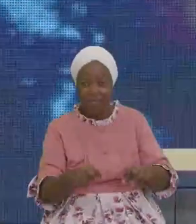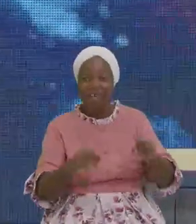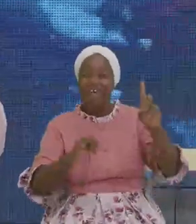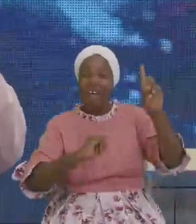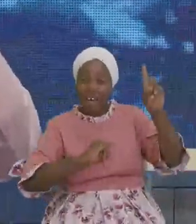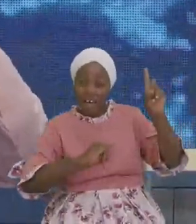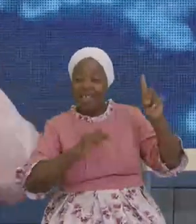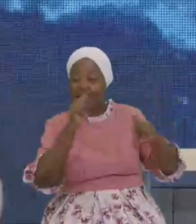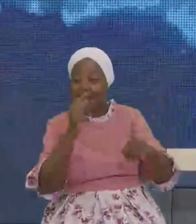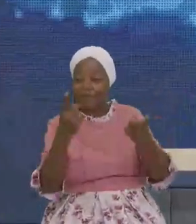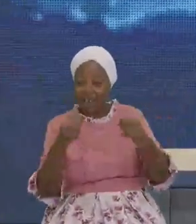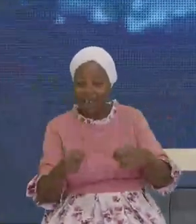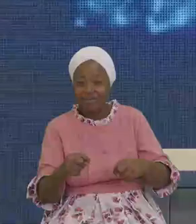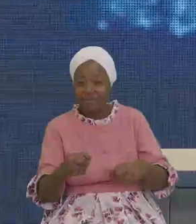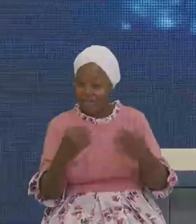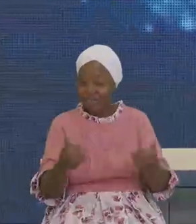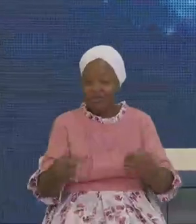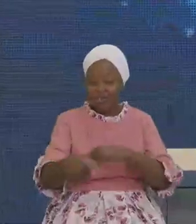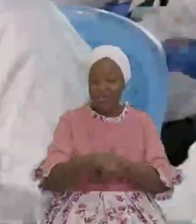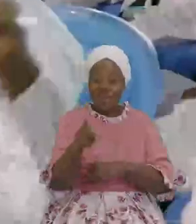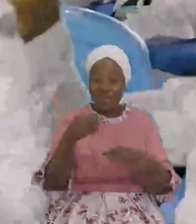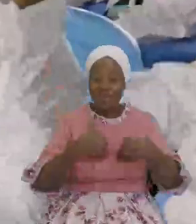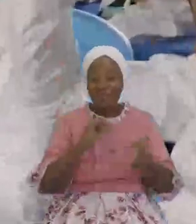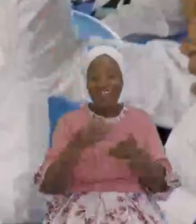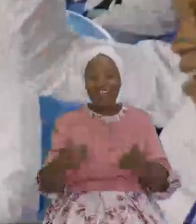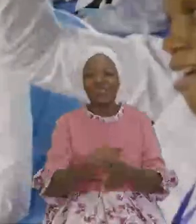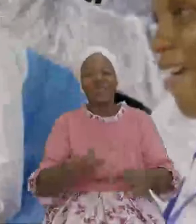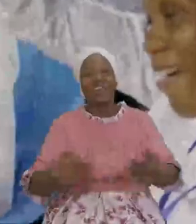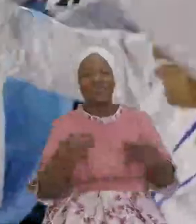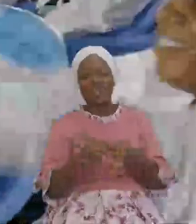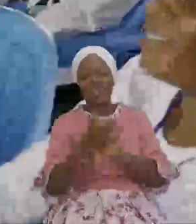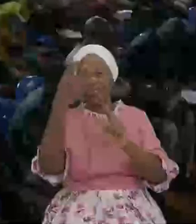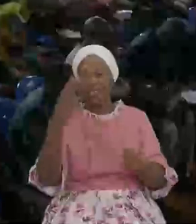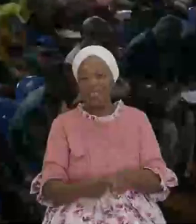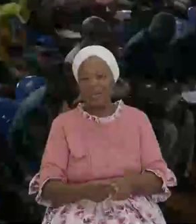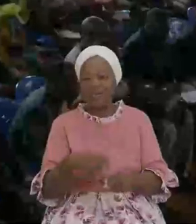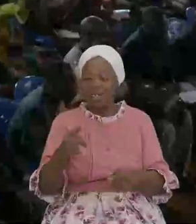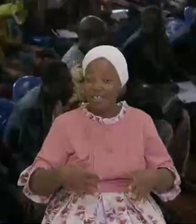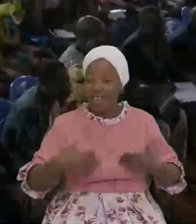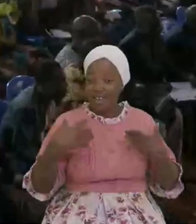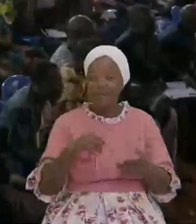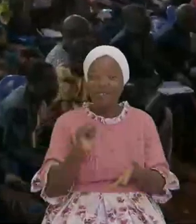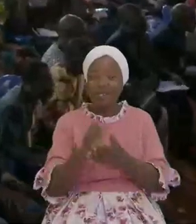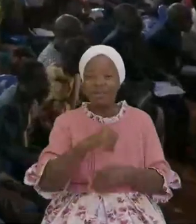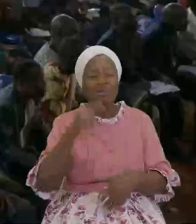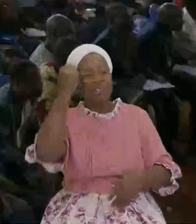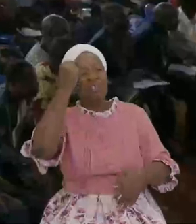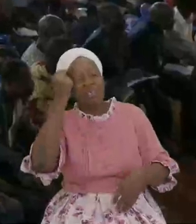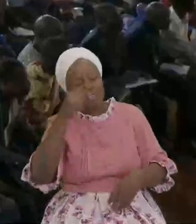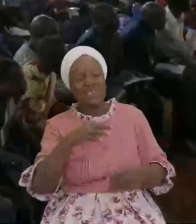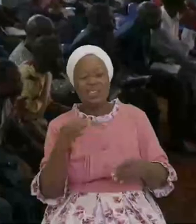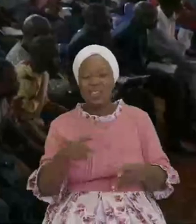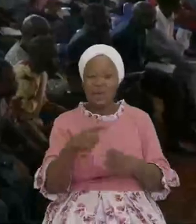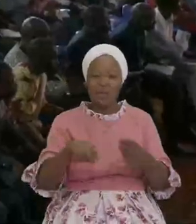dit, je suis venu. Je suis venu. Aujourd'hui, tu auras une nouvelle vie.